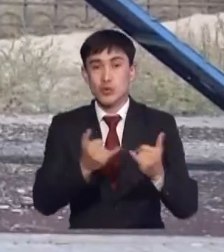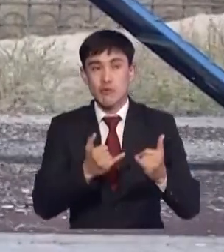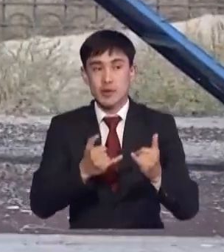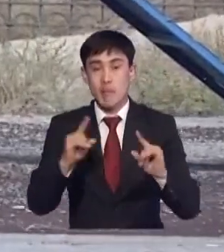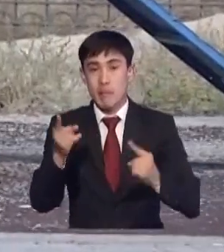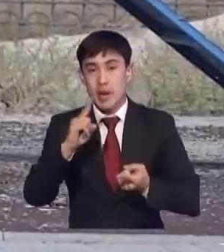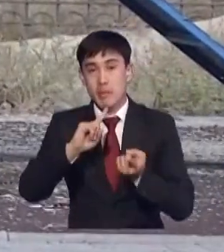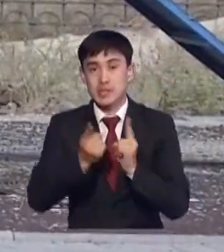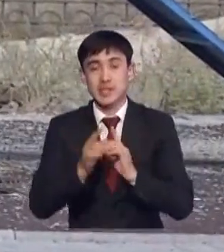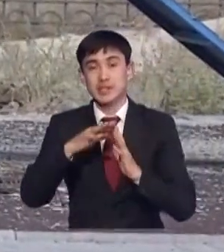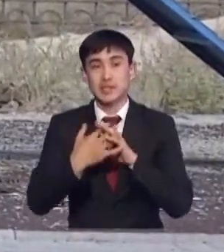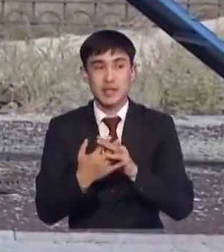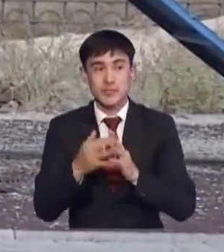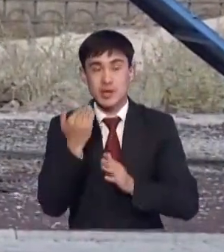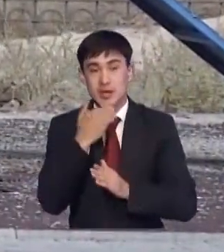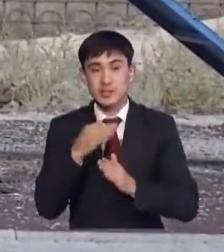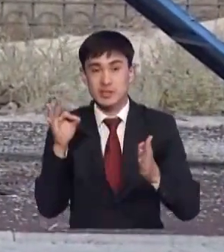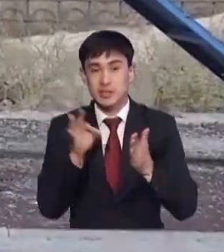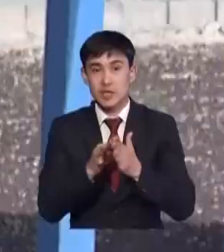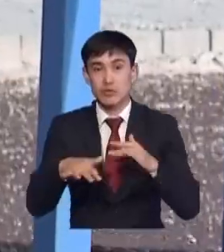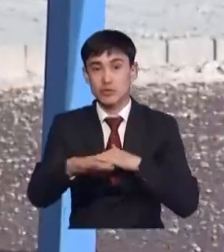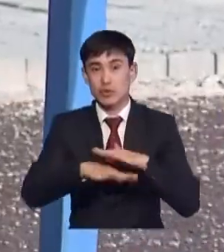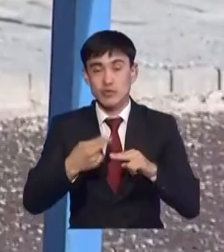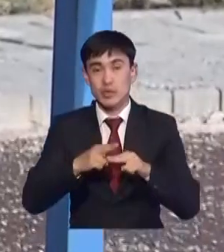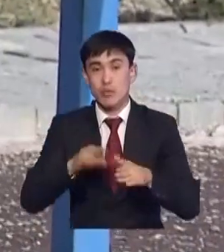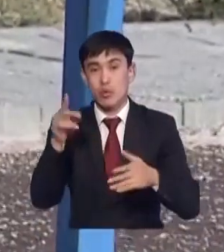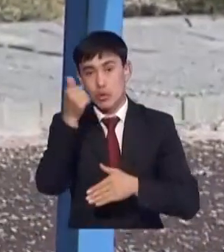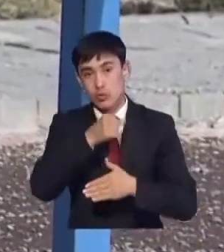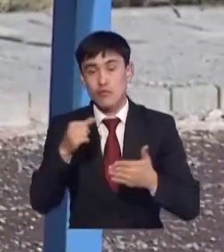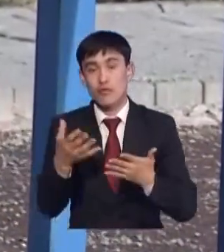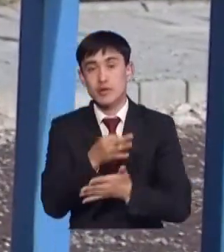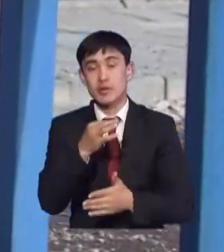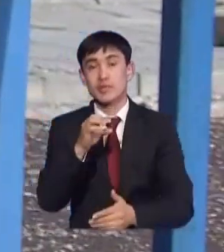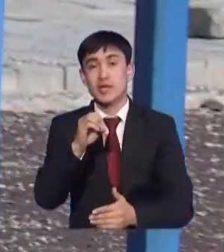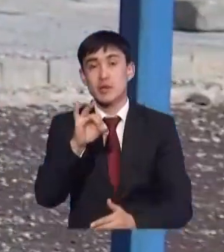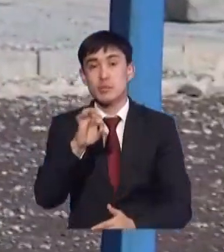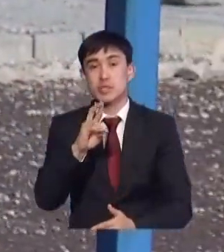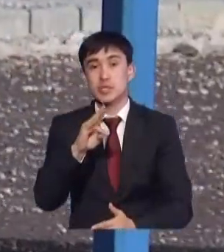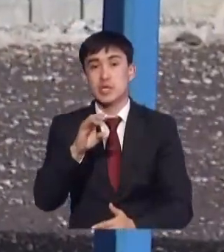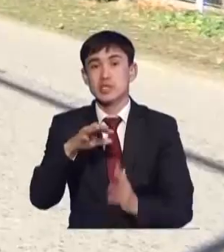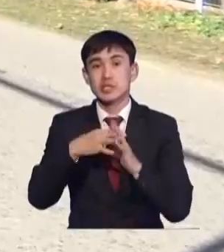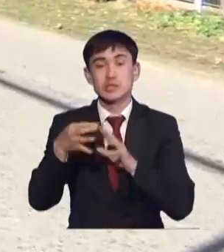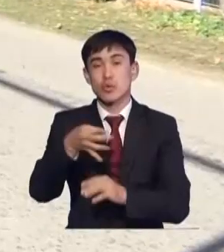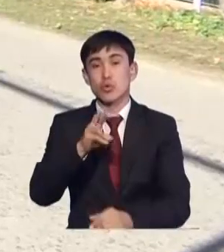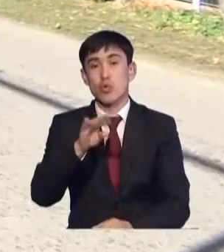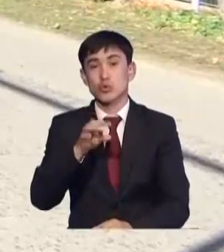преобразования села в качестве целевой зоны в этом году выбран ин бекшин ский сельский округ коксуский